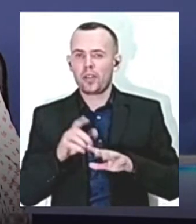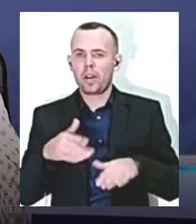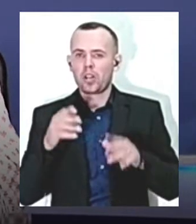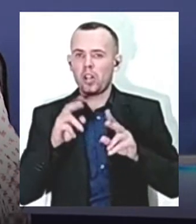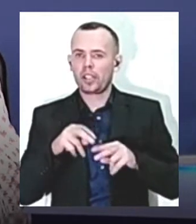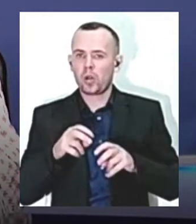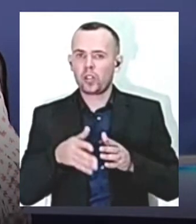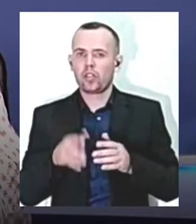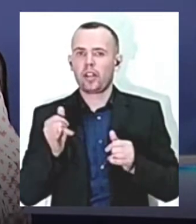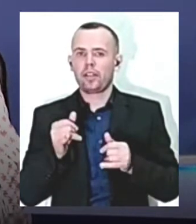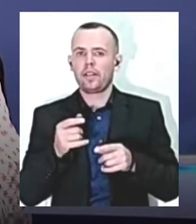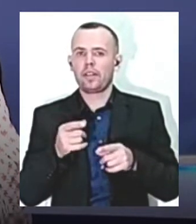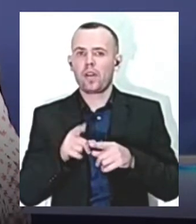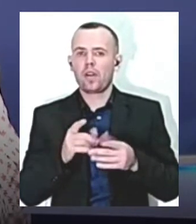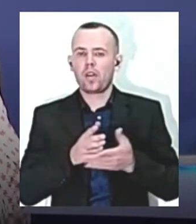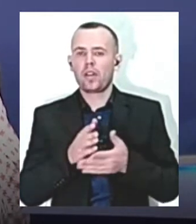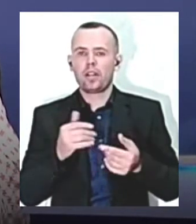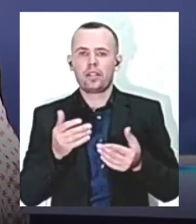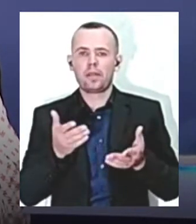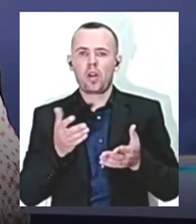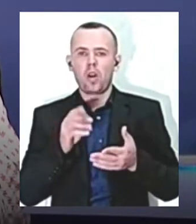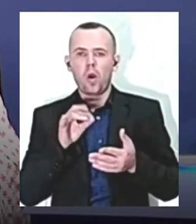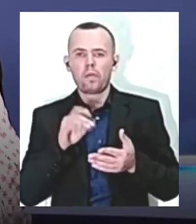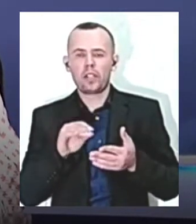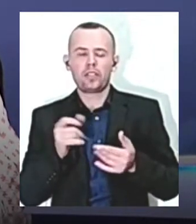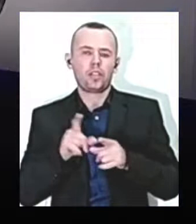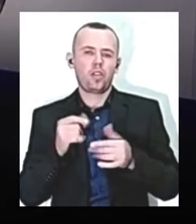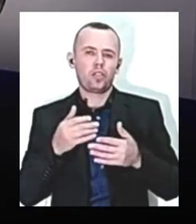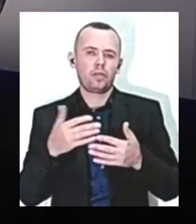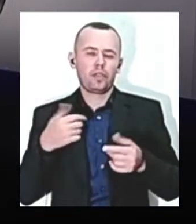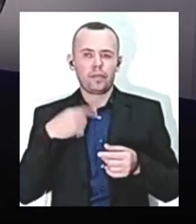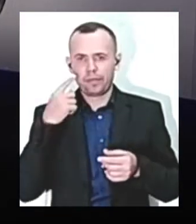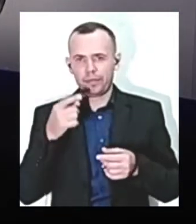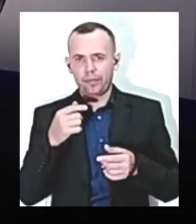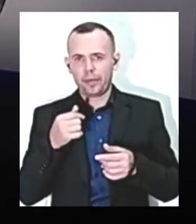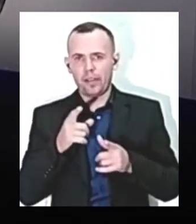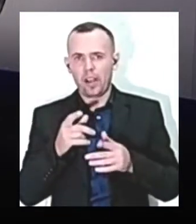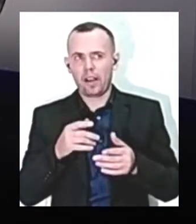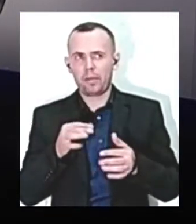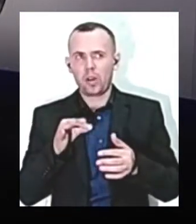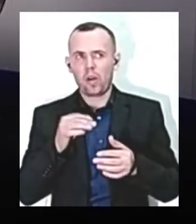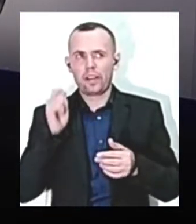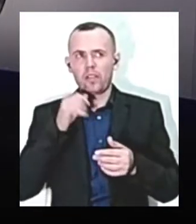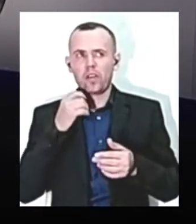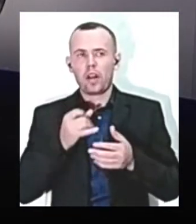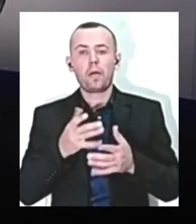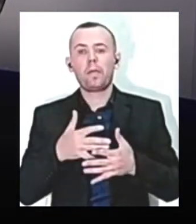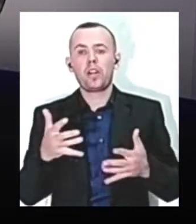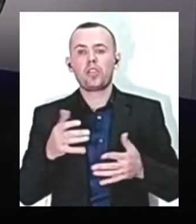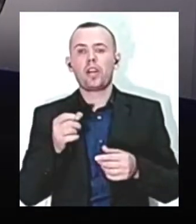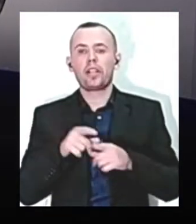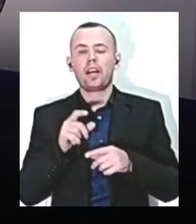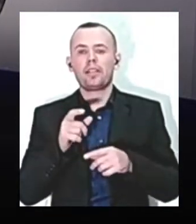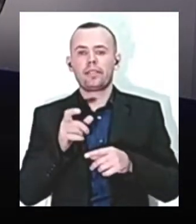категорія, напевно, ще респондентів також, скажіть. Так, ну я думаю, про вікові категорії Андрій більше як соціолог розповість, я розповім взагалі